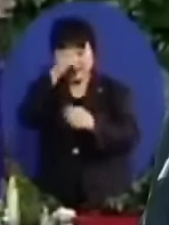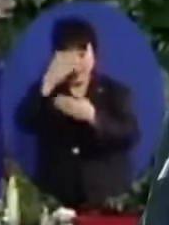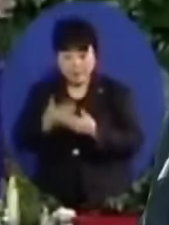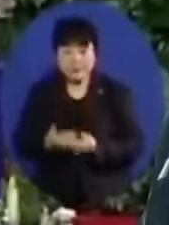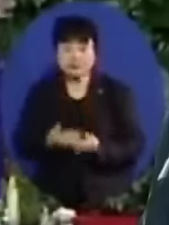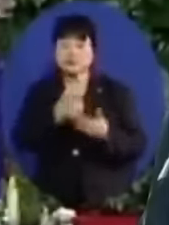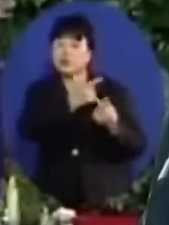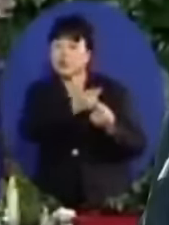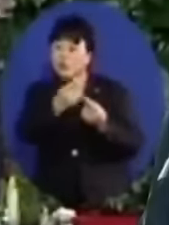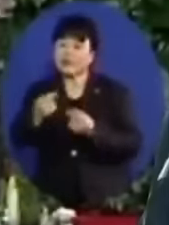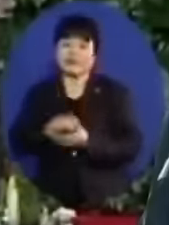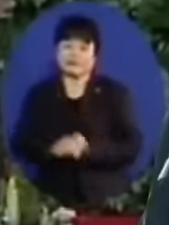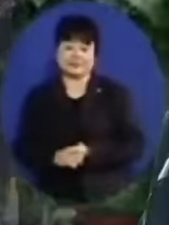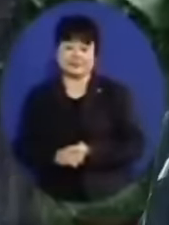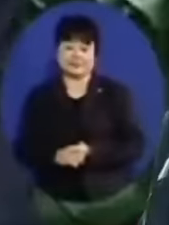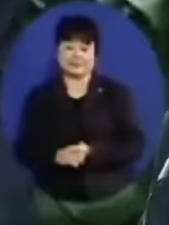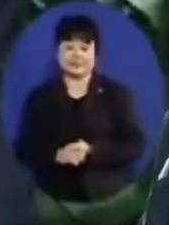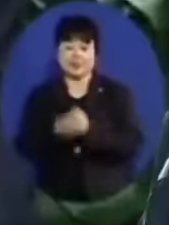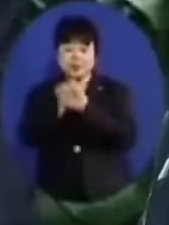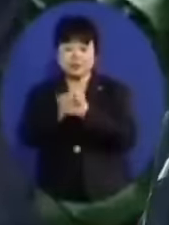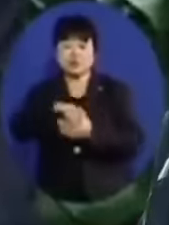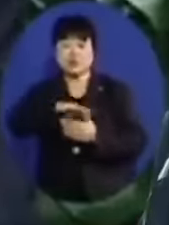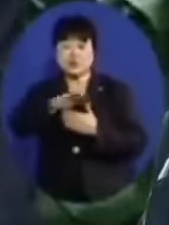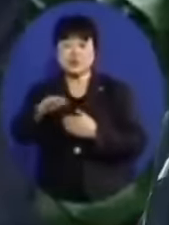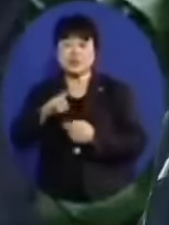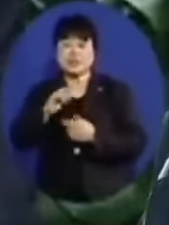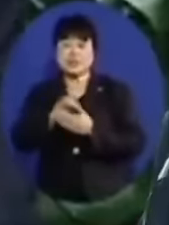한 것이라. 우리 기도만 하지 말고